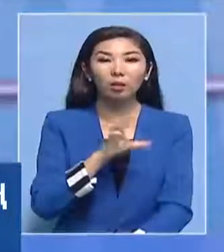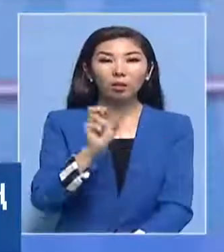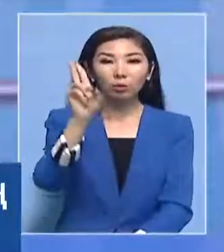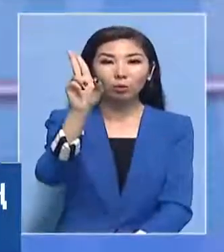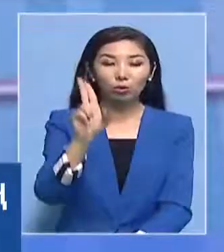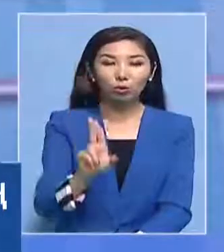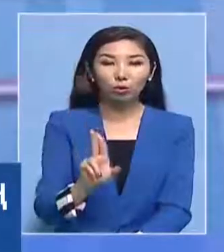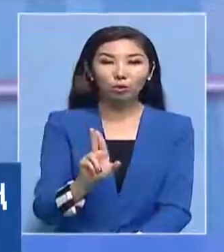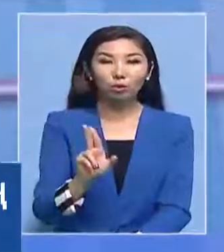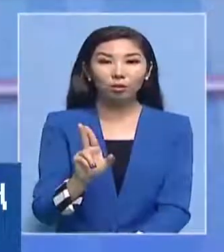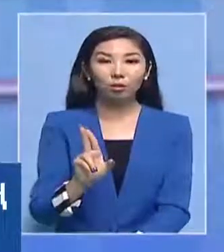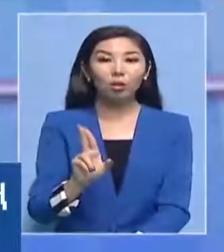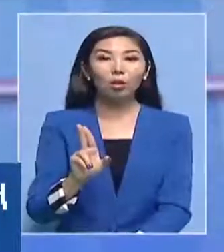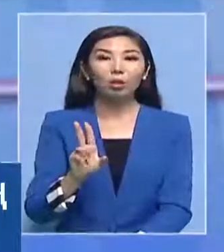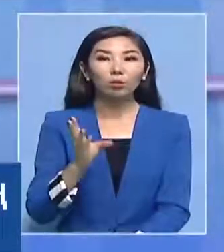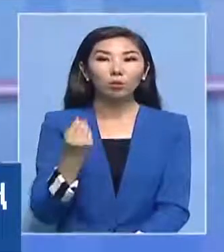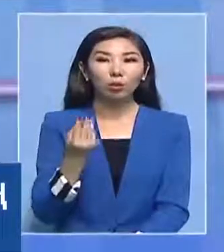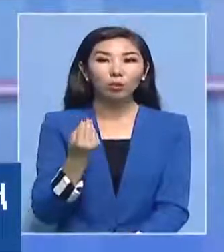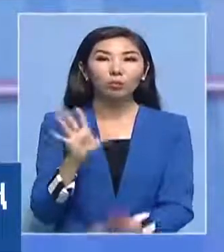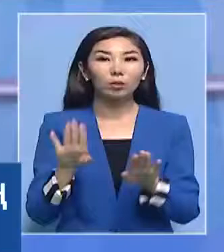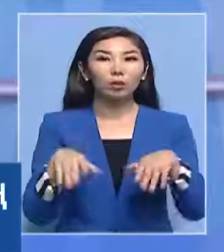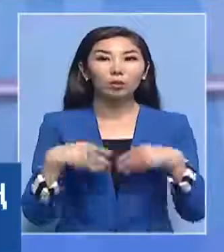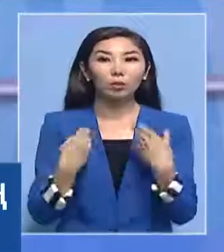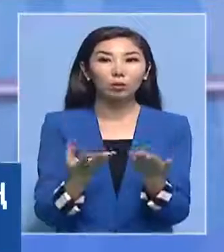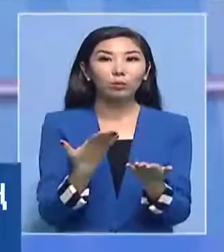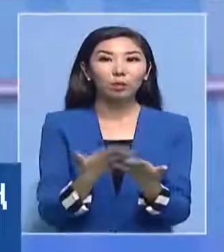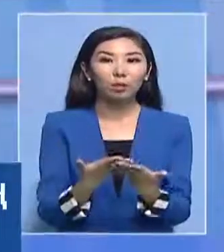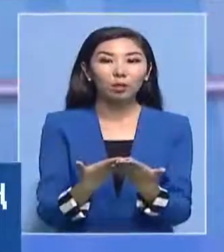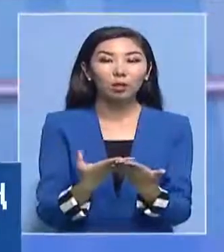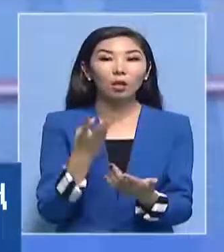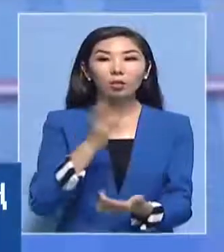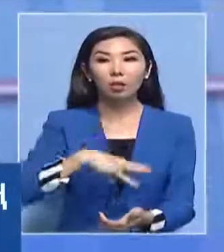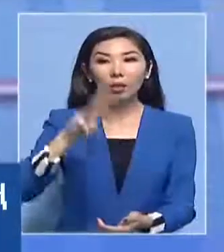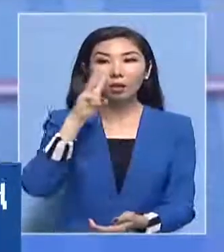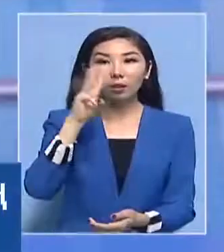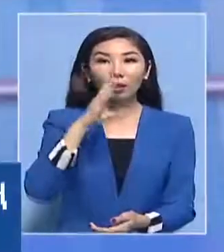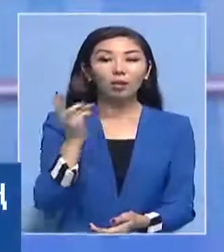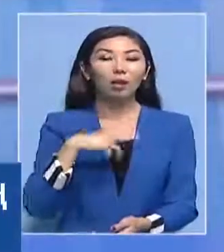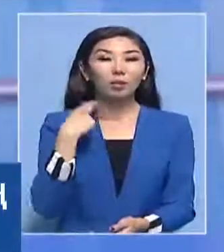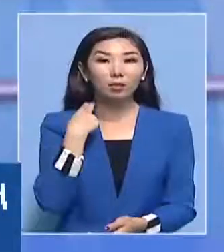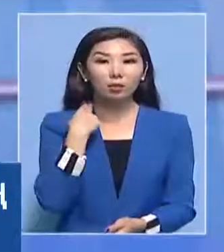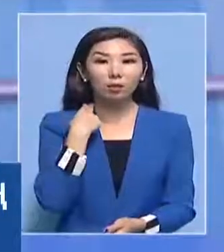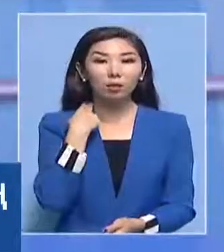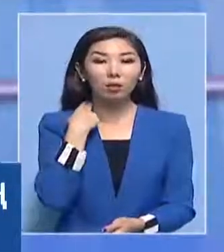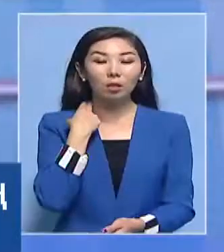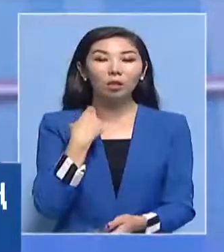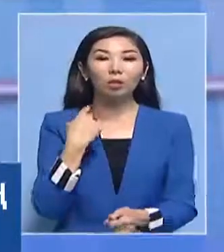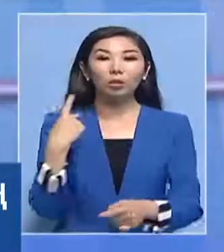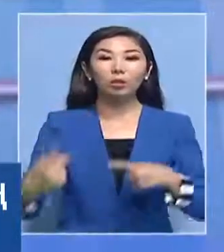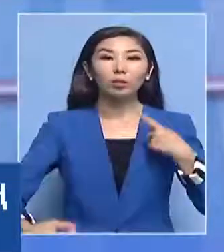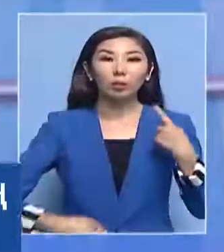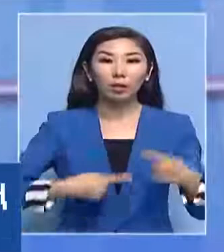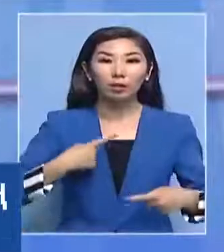әлеуметтік жаңағы төлемдер көбі төленбейтін жалақы қарызы содан